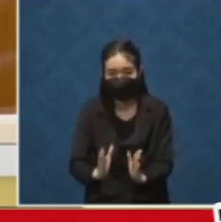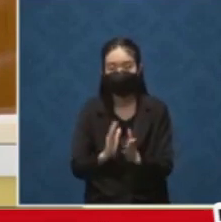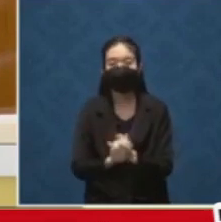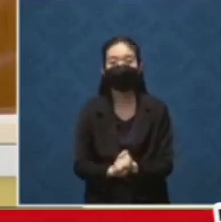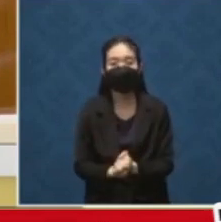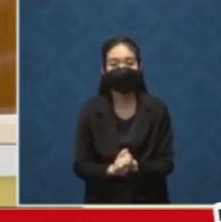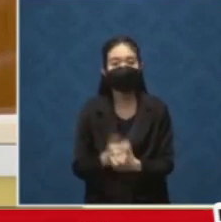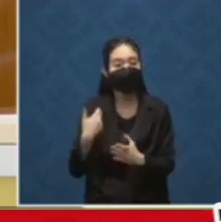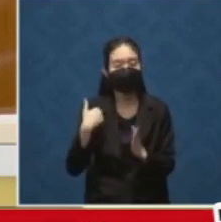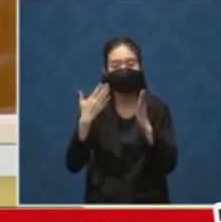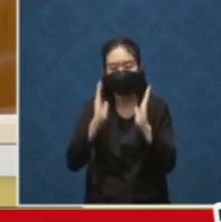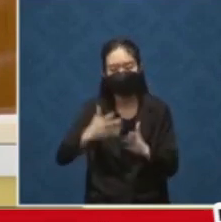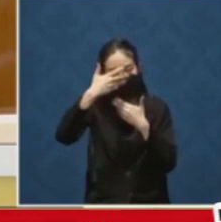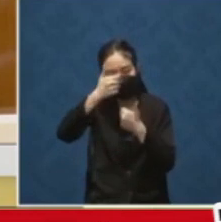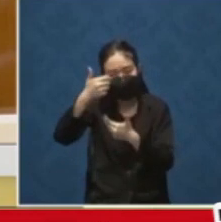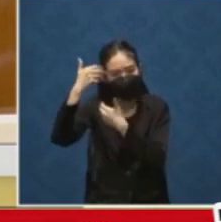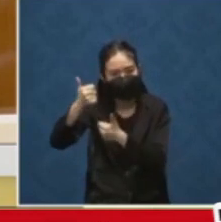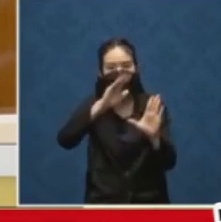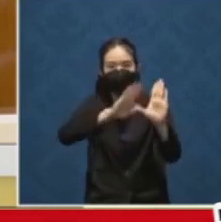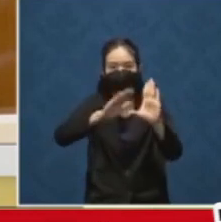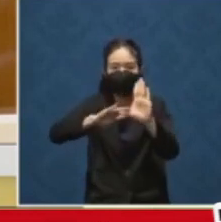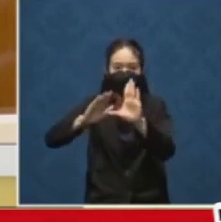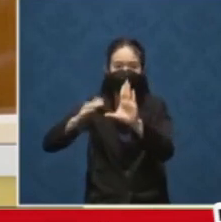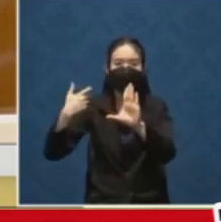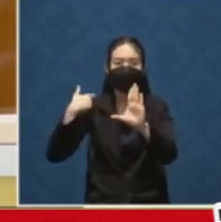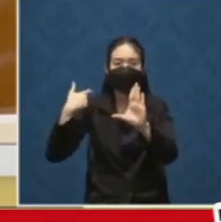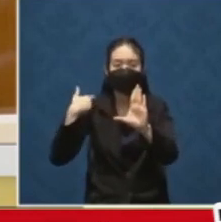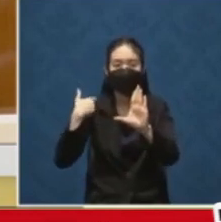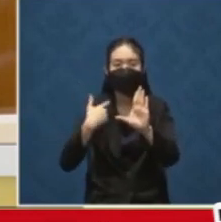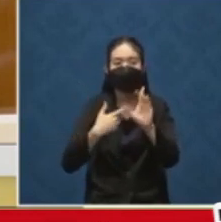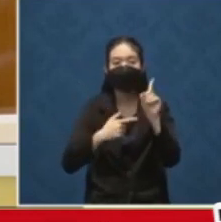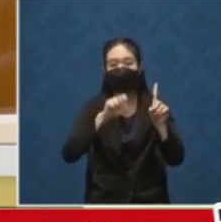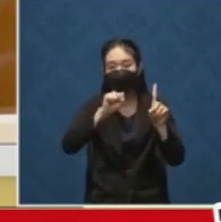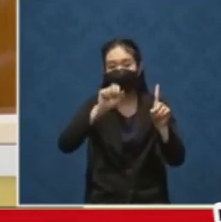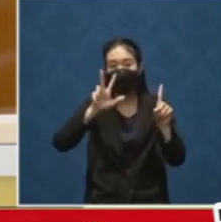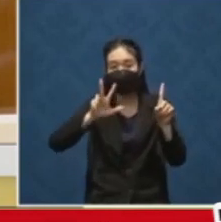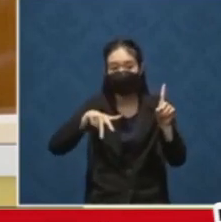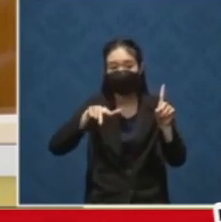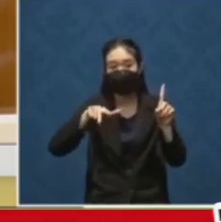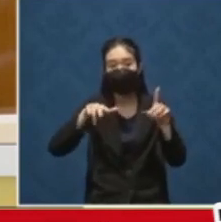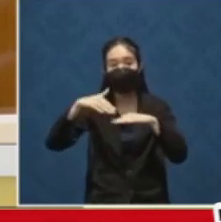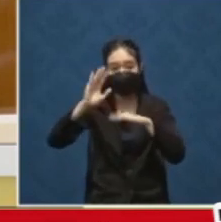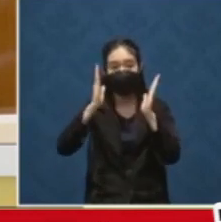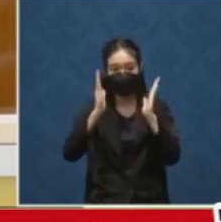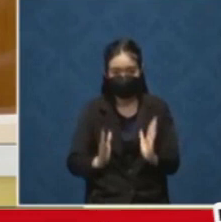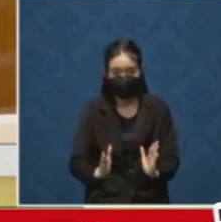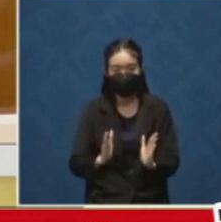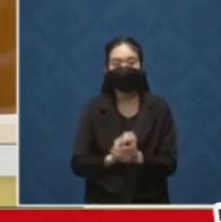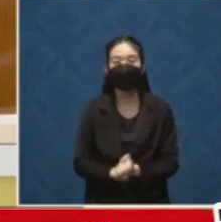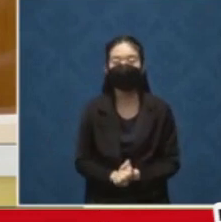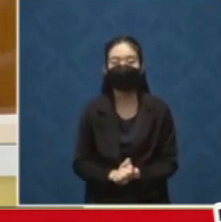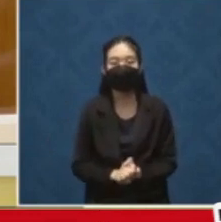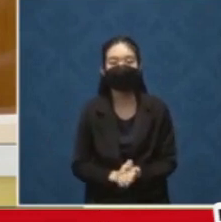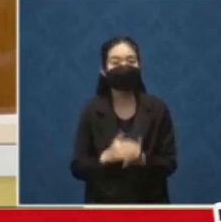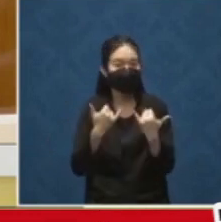่าตามมีผู้สมัครสนใจจงนวนมาก มผู้สมัครถึง 1,355,000 คนเศษ